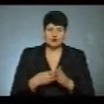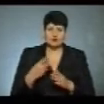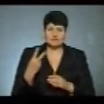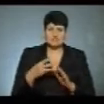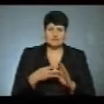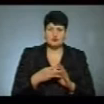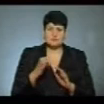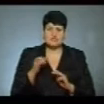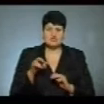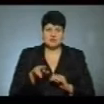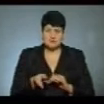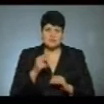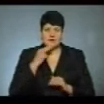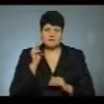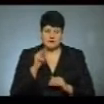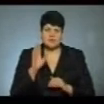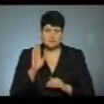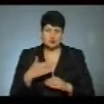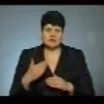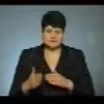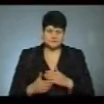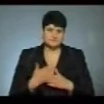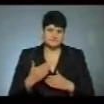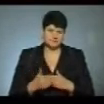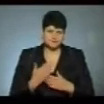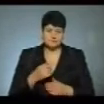28 січня. Винних чекає дисциплінарна